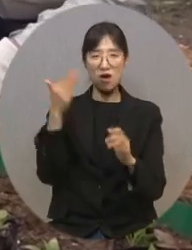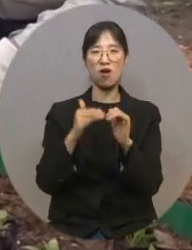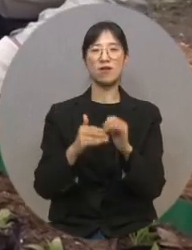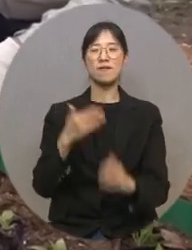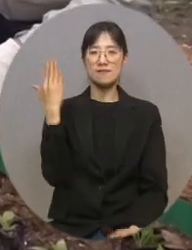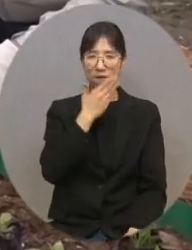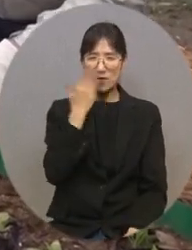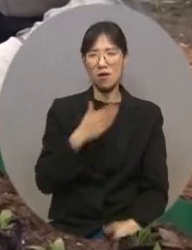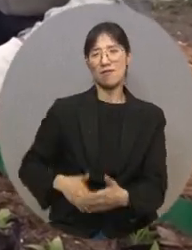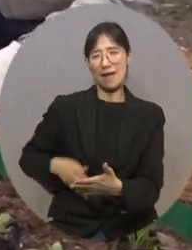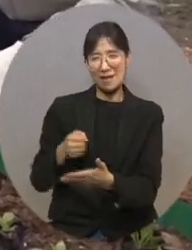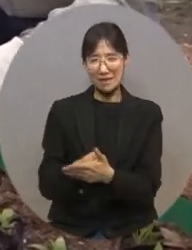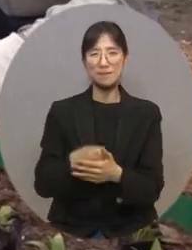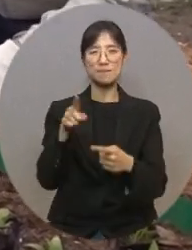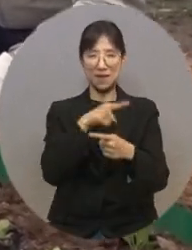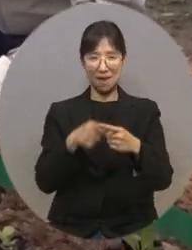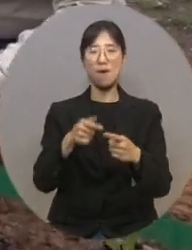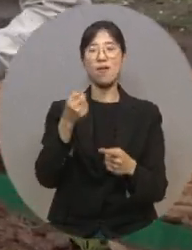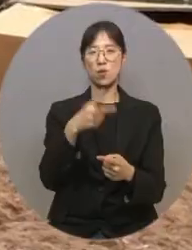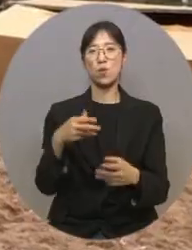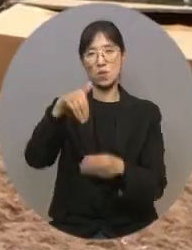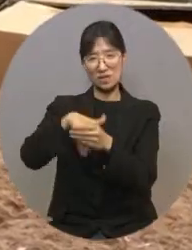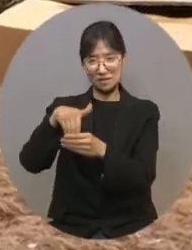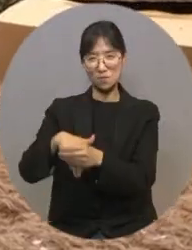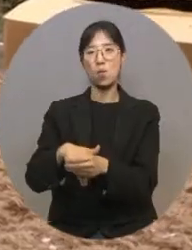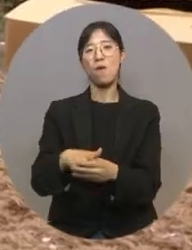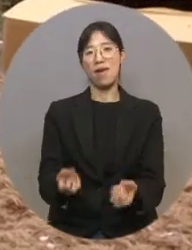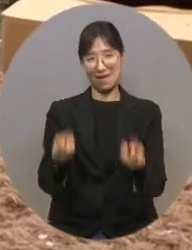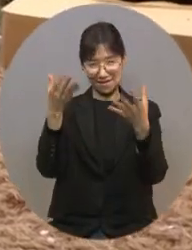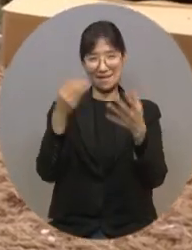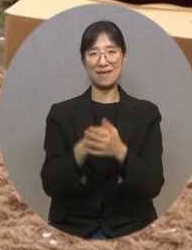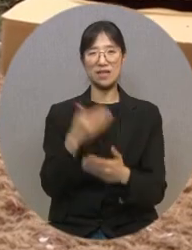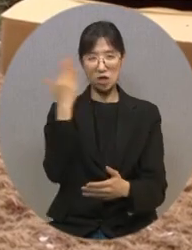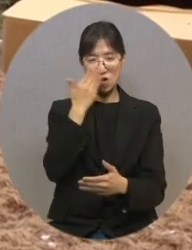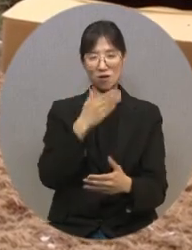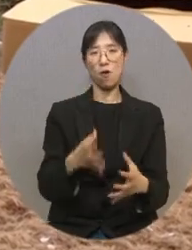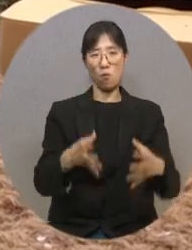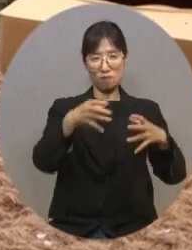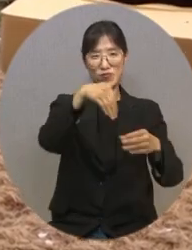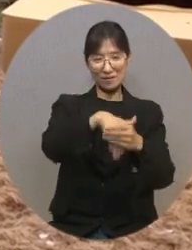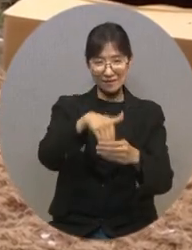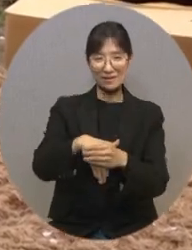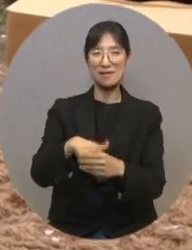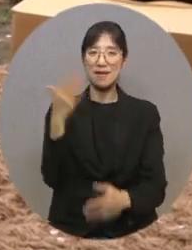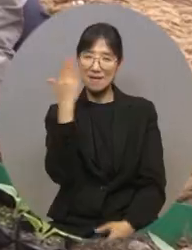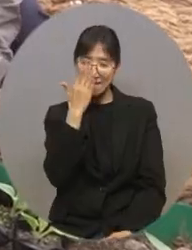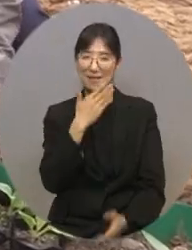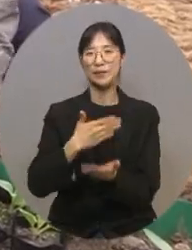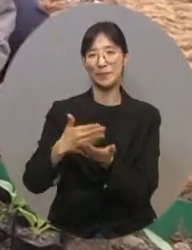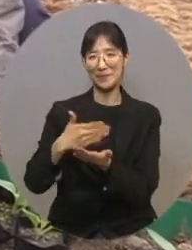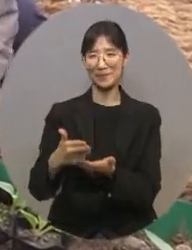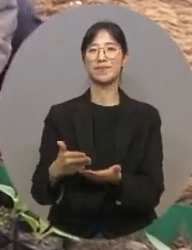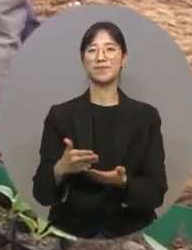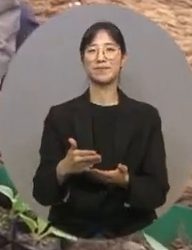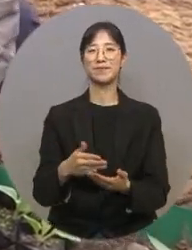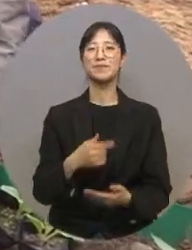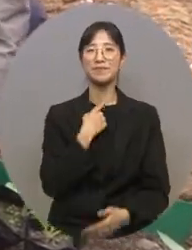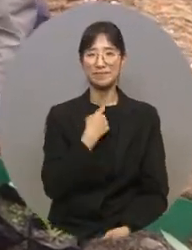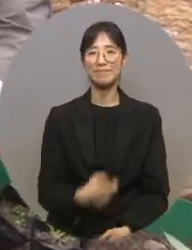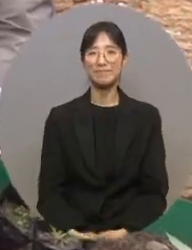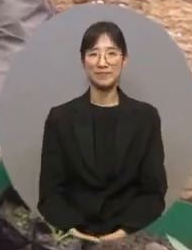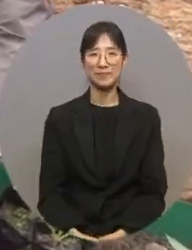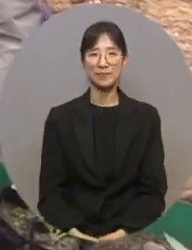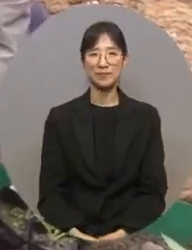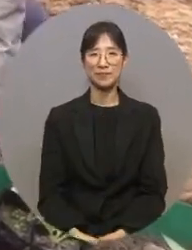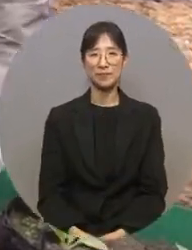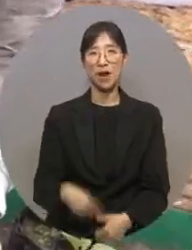및 식목행사를 갖고 청렴 화분 심기, 생태체험장 정리, 환경유화를 진행했습니다.